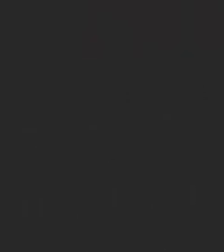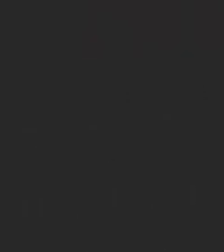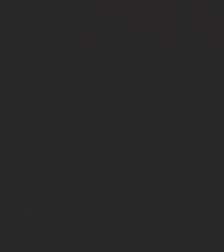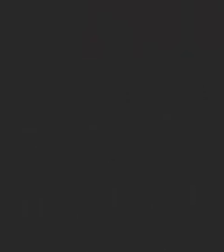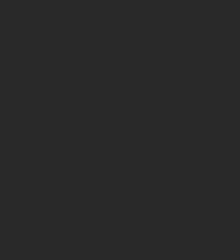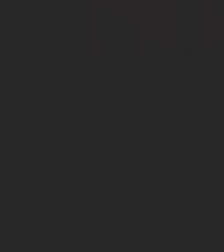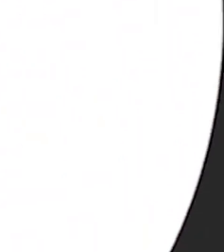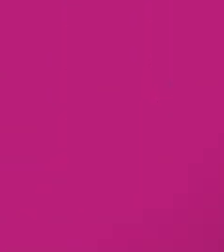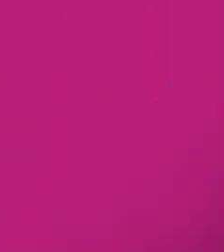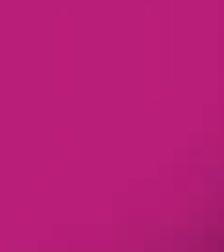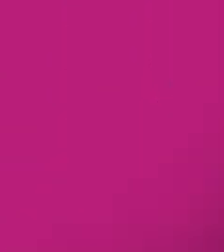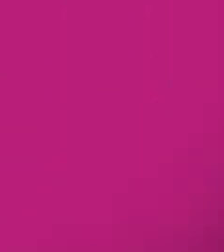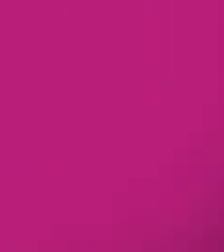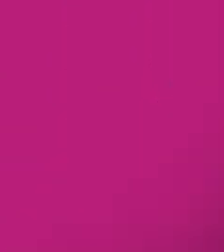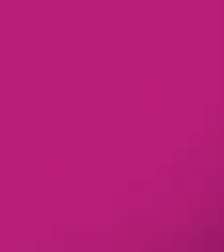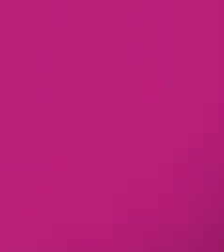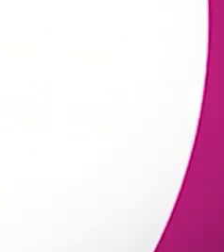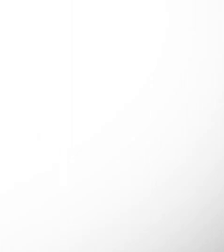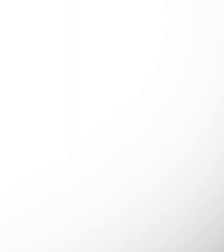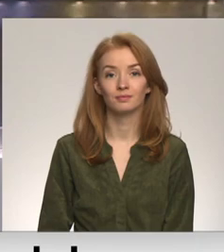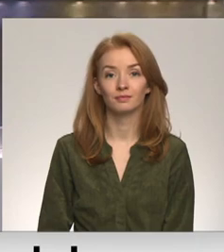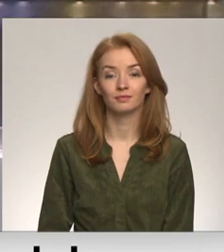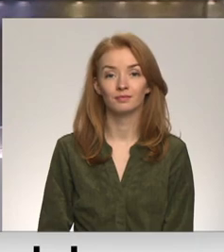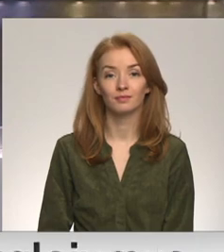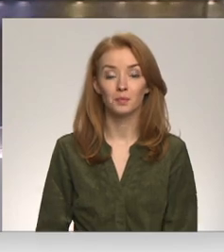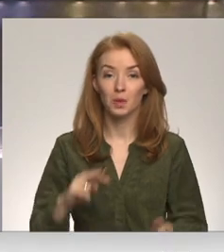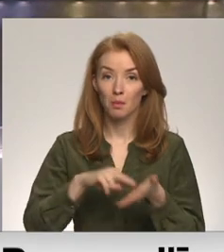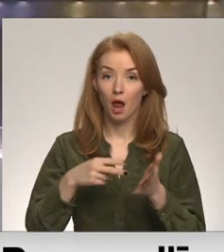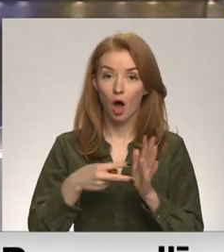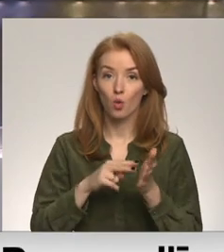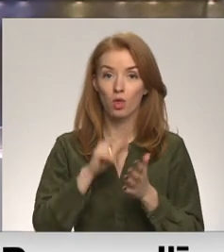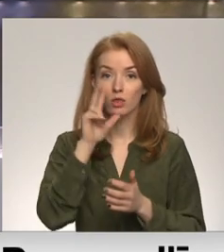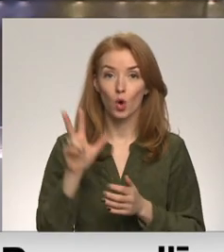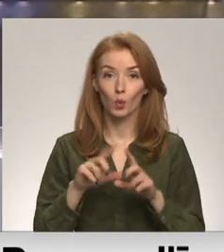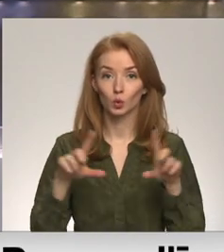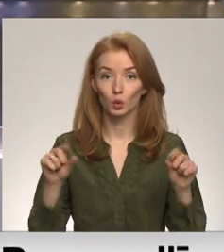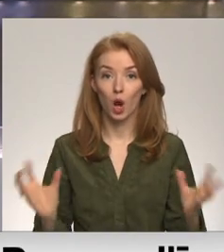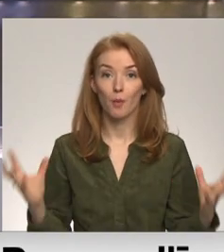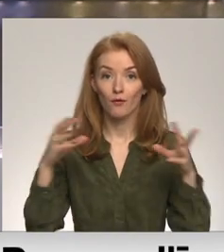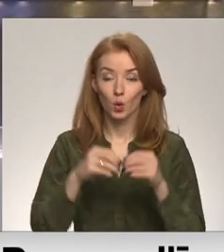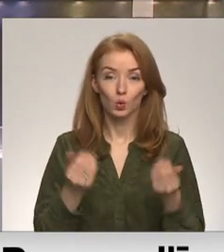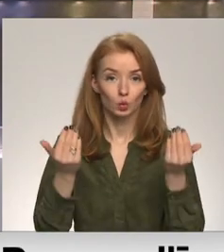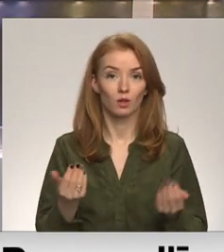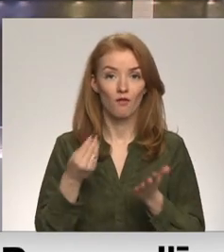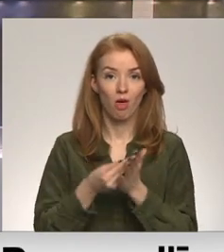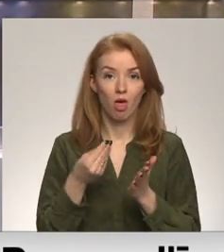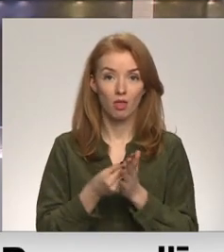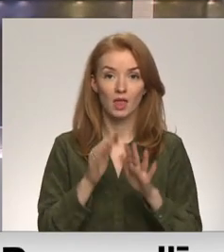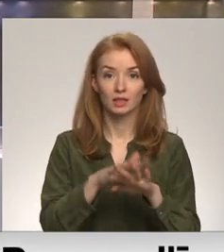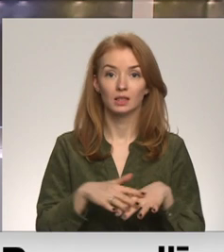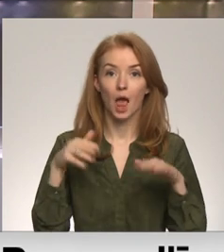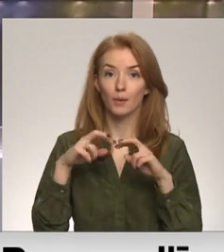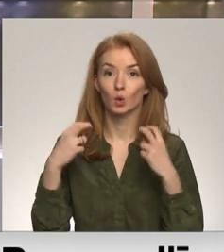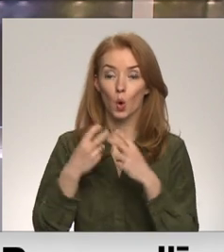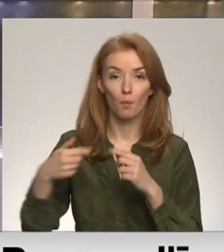Re! Viss ēters ir te! Plānoto Daugavpils skolu apvienošanu šodien vērtēja vairākas saimas